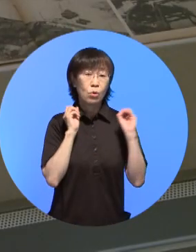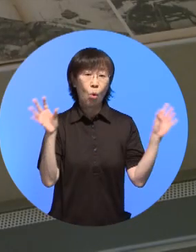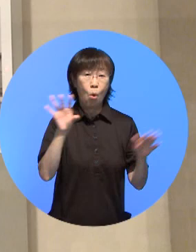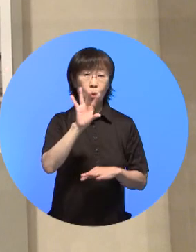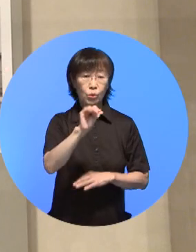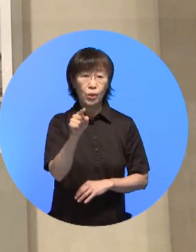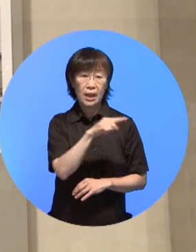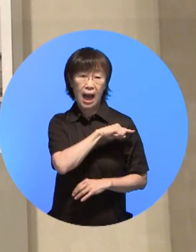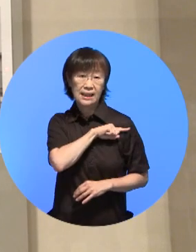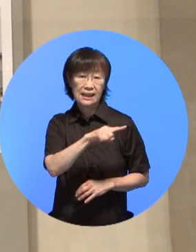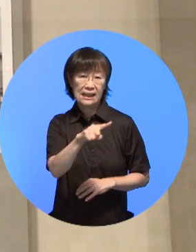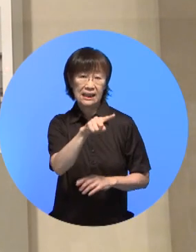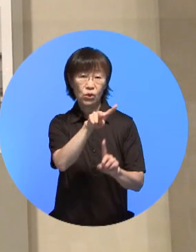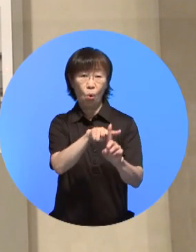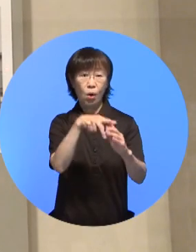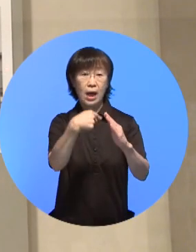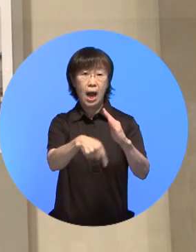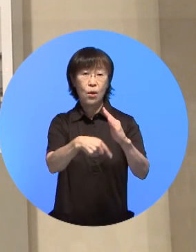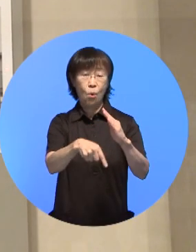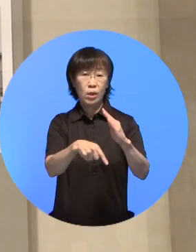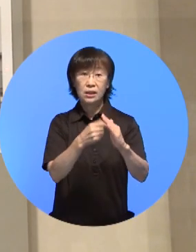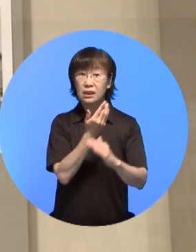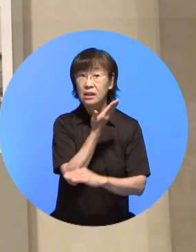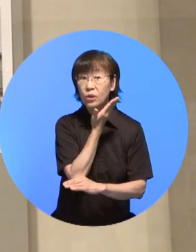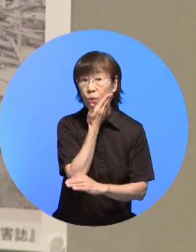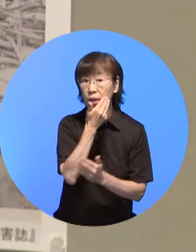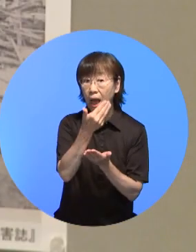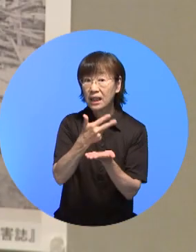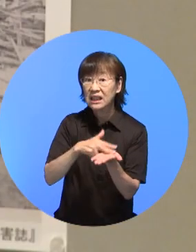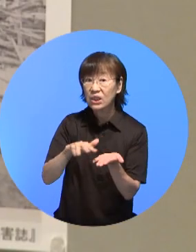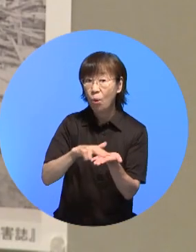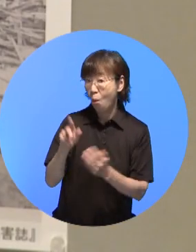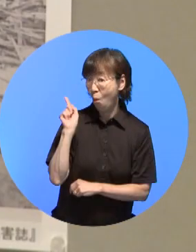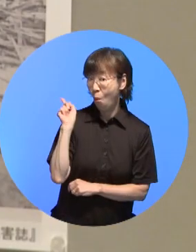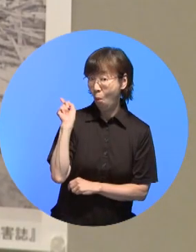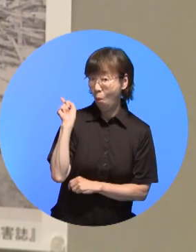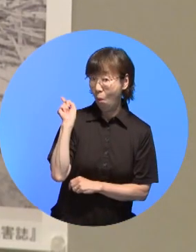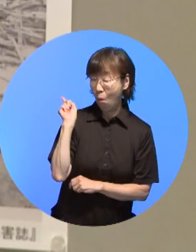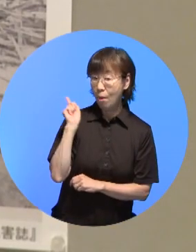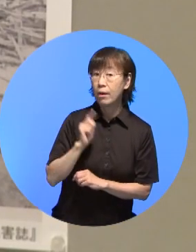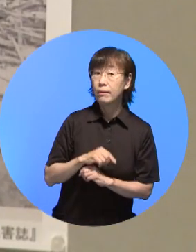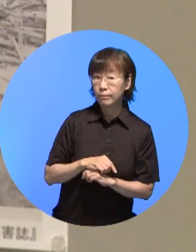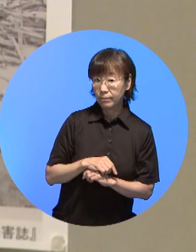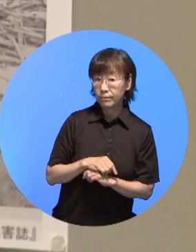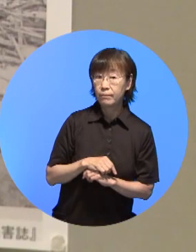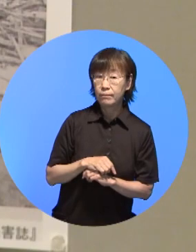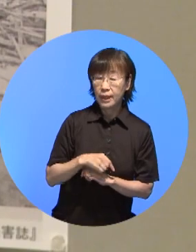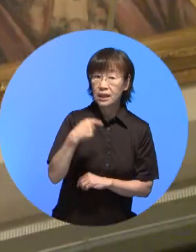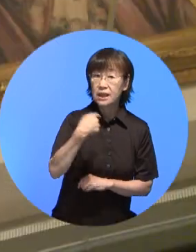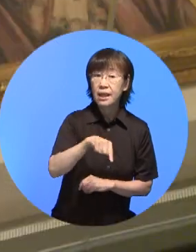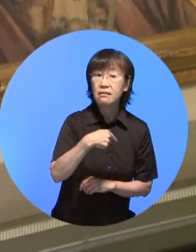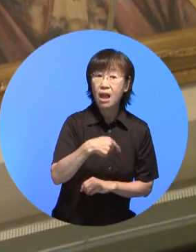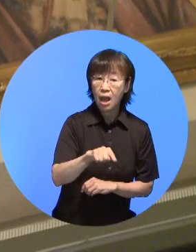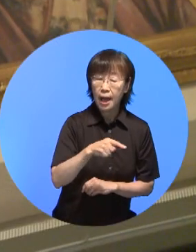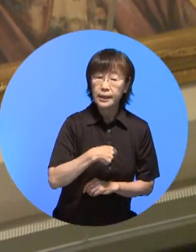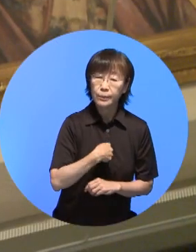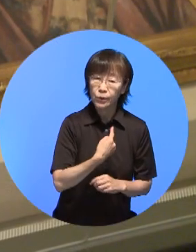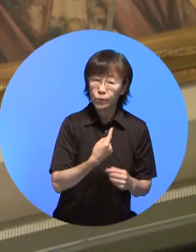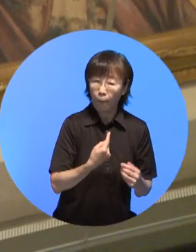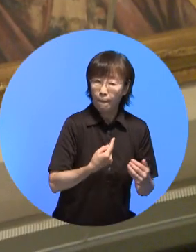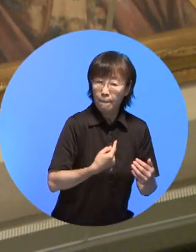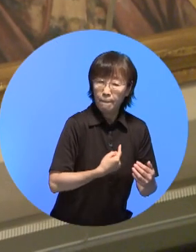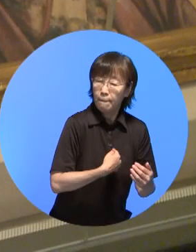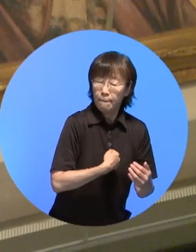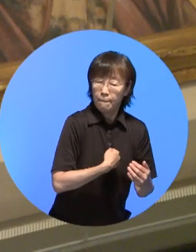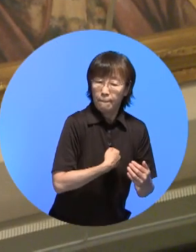そして豊第一小学校などに残る貴重な資料が展示され当時の被害状況や教師が自分を